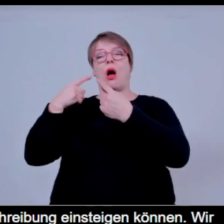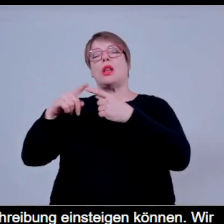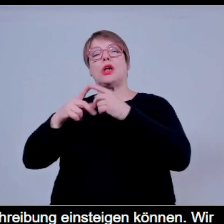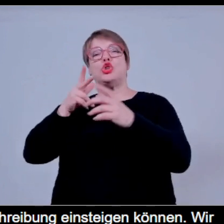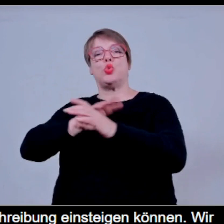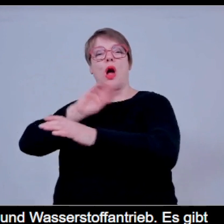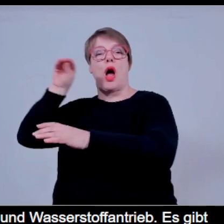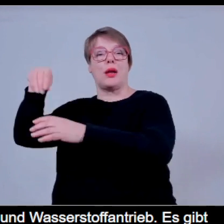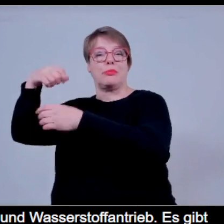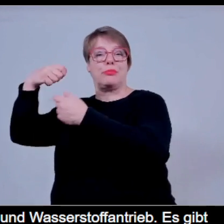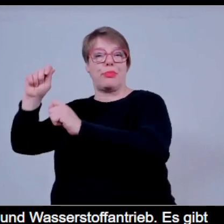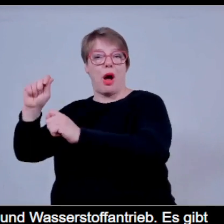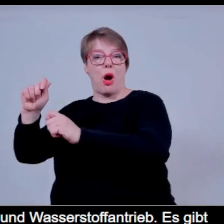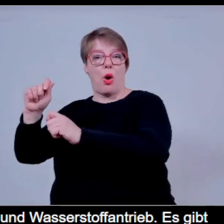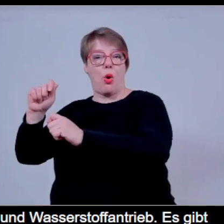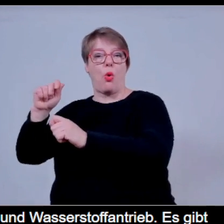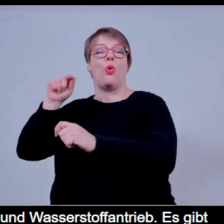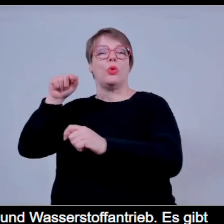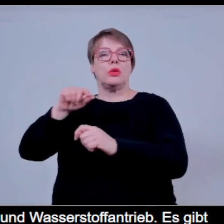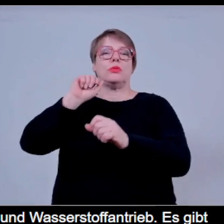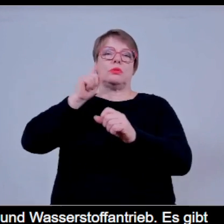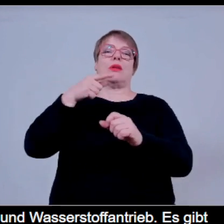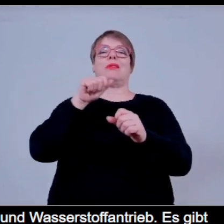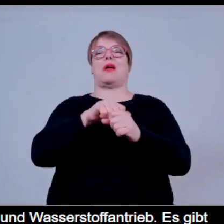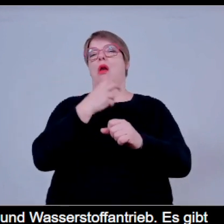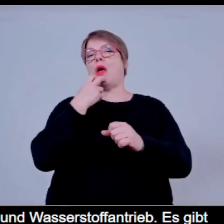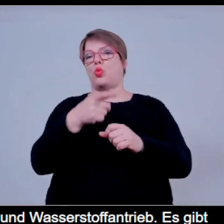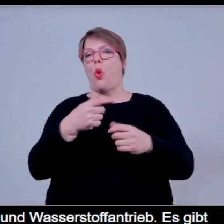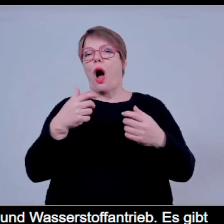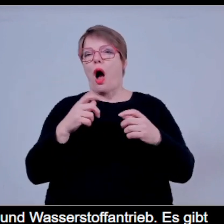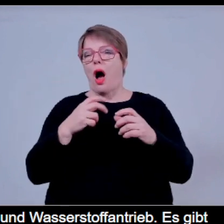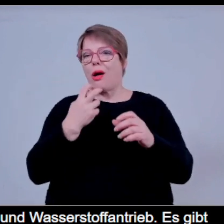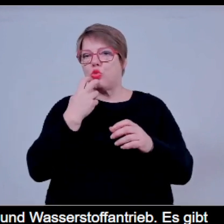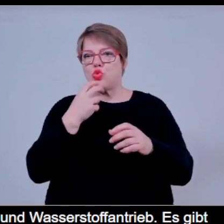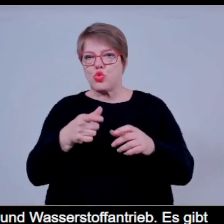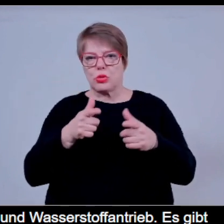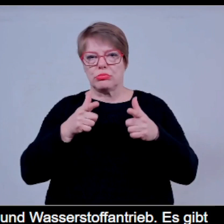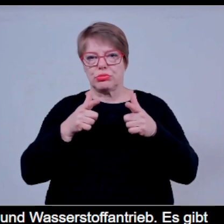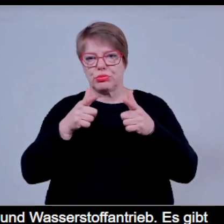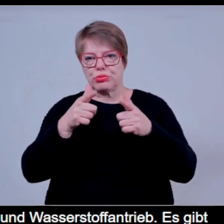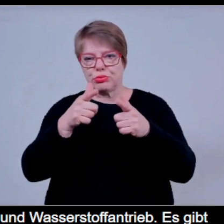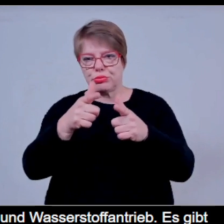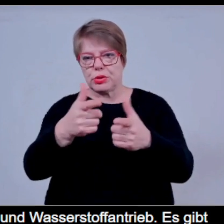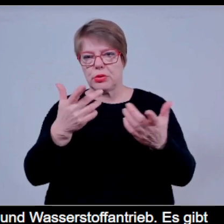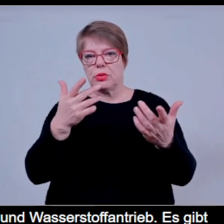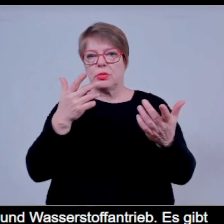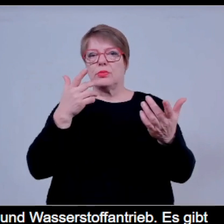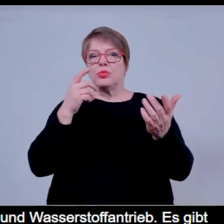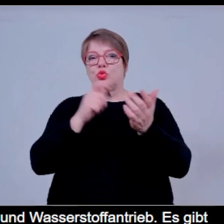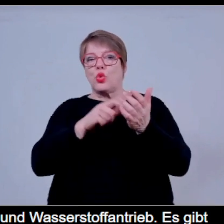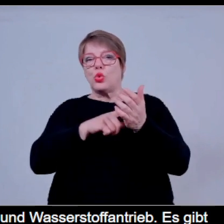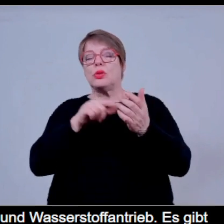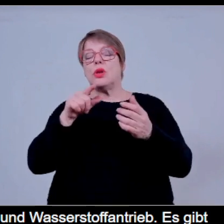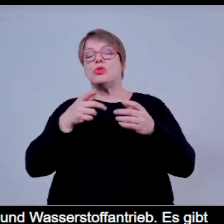ist besonders wichtig, weil noch nicht alle Strecken im Allgäu und in Nordostbayern, ich habe die Franken-Sachsen-Magistrale angesprochen,